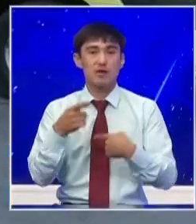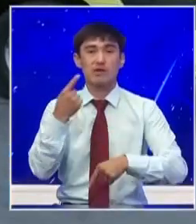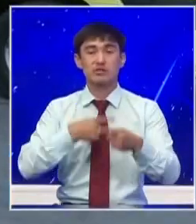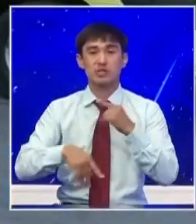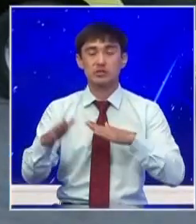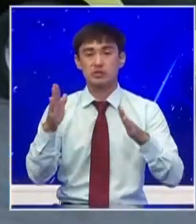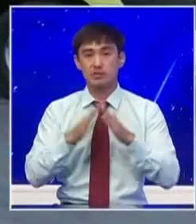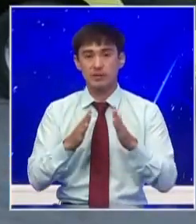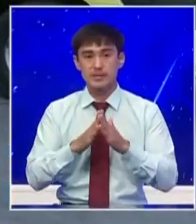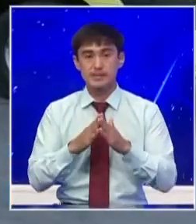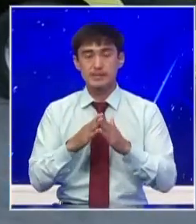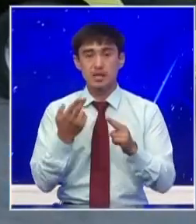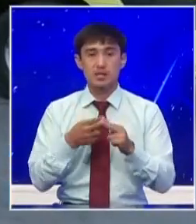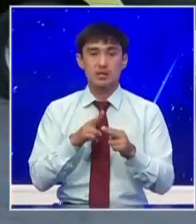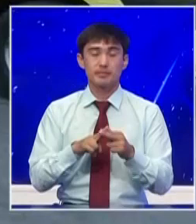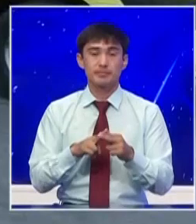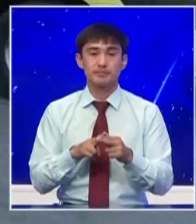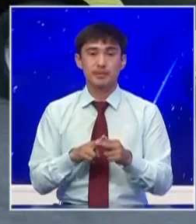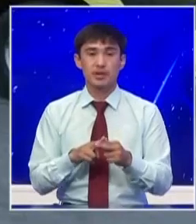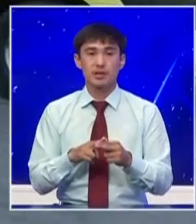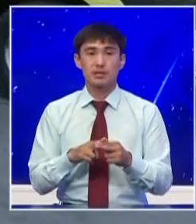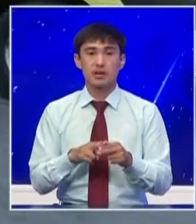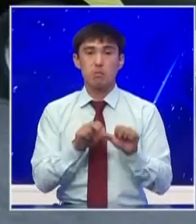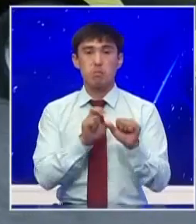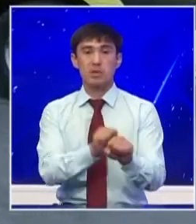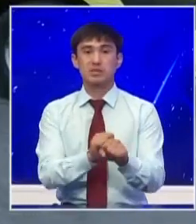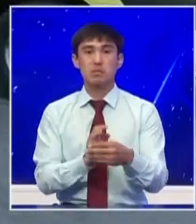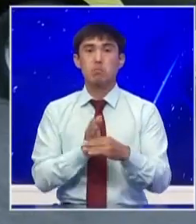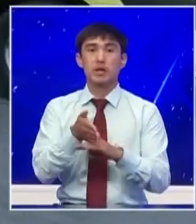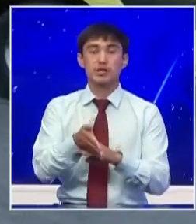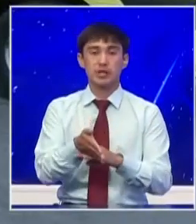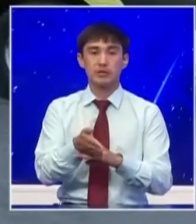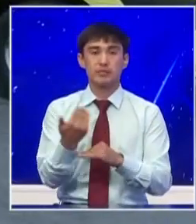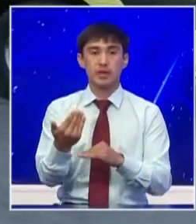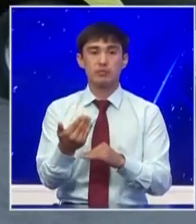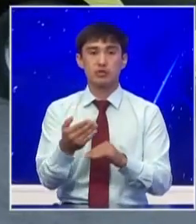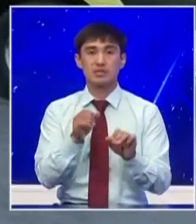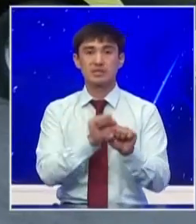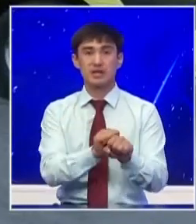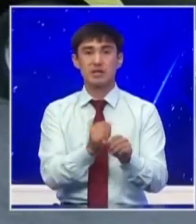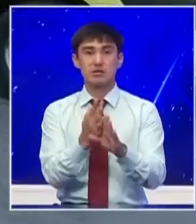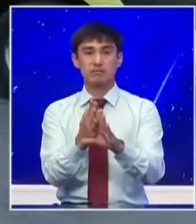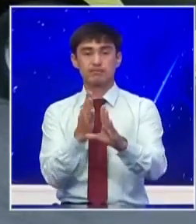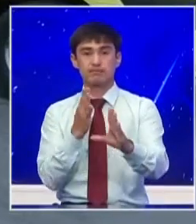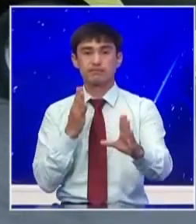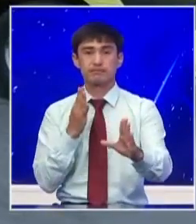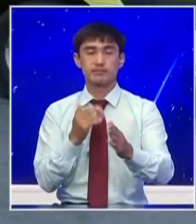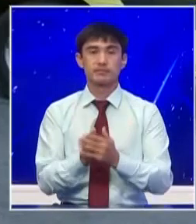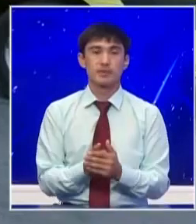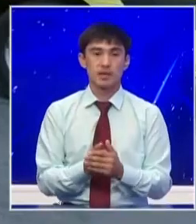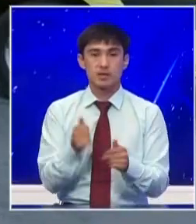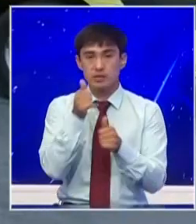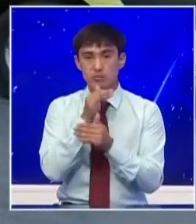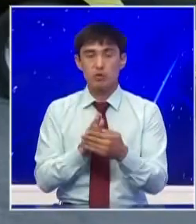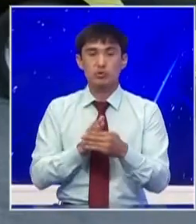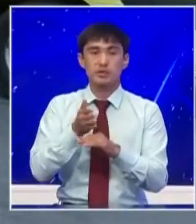возвращаются домой. Это вот эти вот, где посты, где они проезжают, там уже стоят колонны, машины не